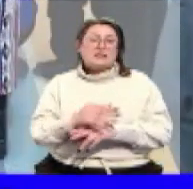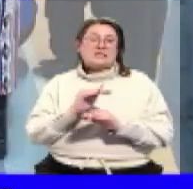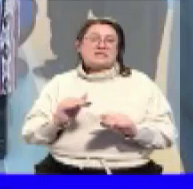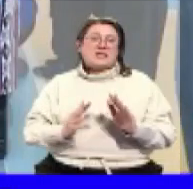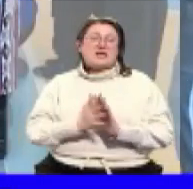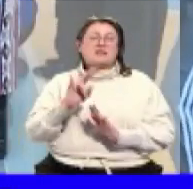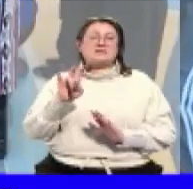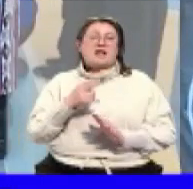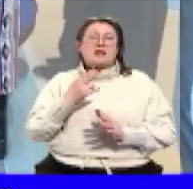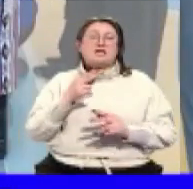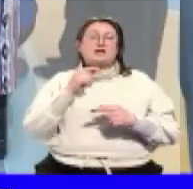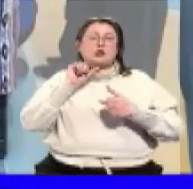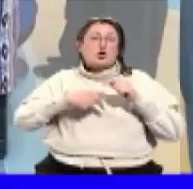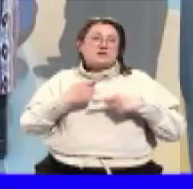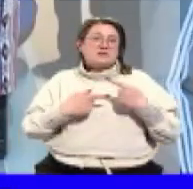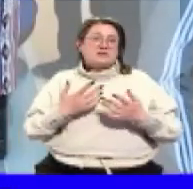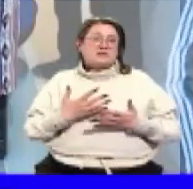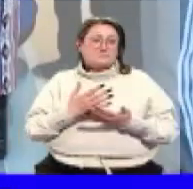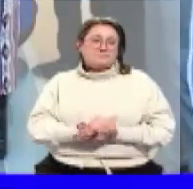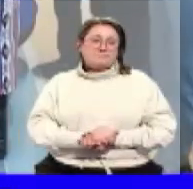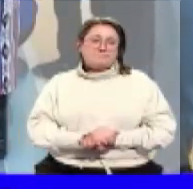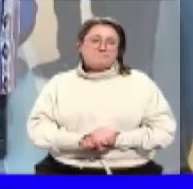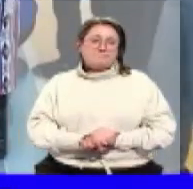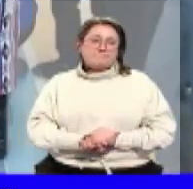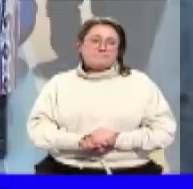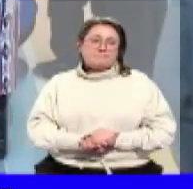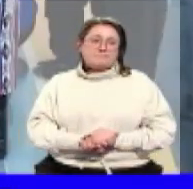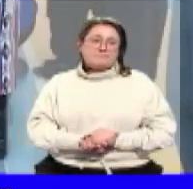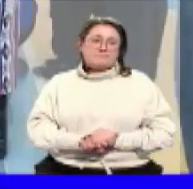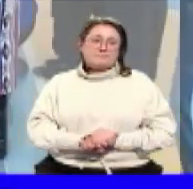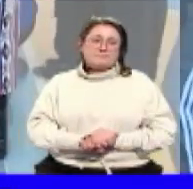детей в духе национальных традиций. Бамжана Манкельдинова, Родион Бабич, телеканал «Кустанай».